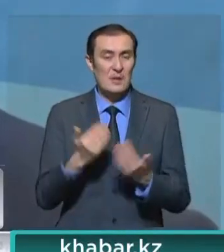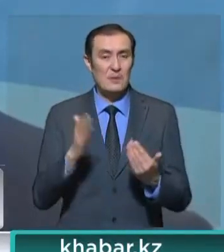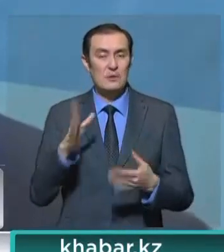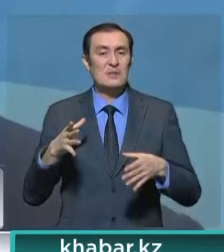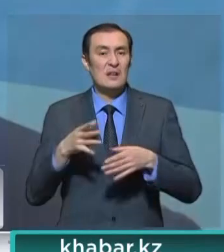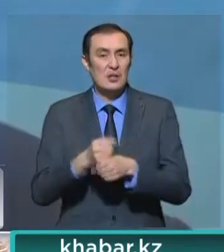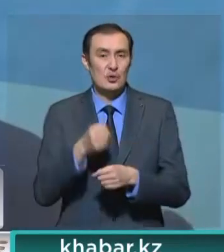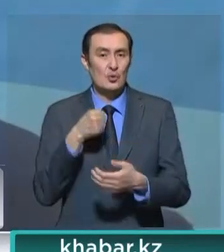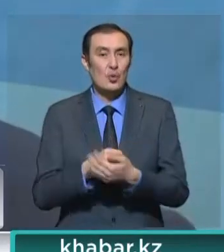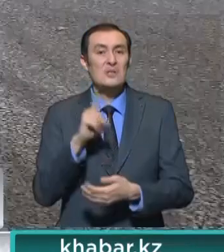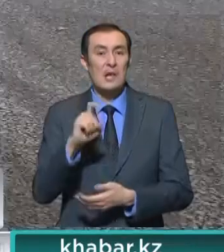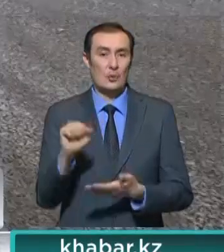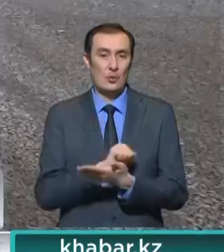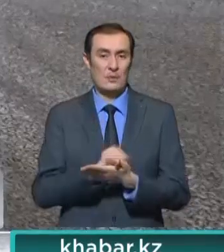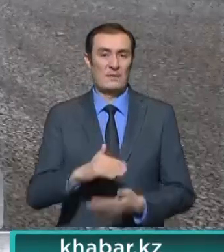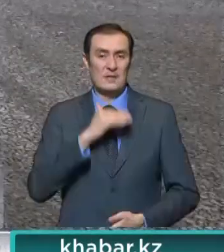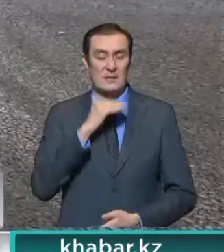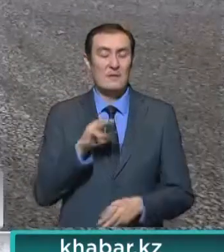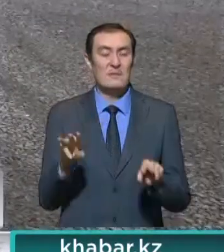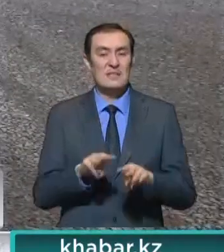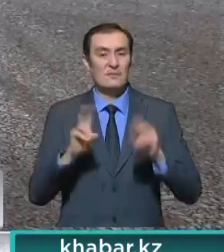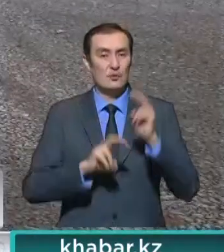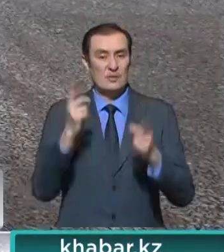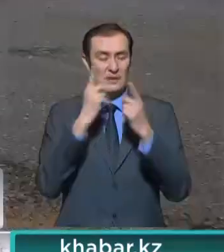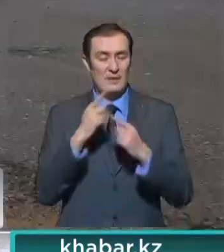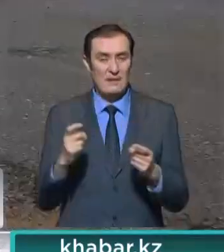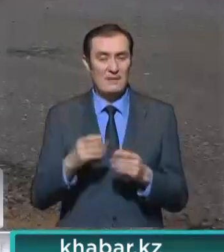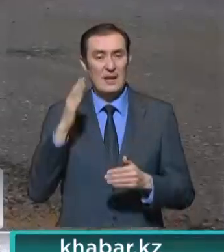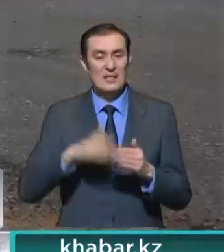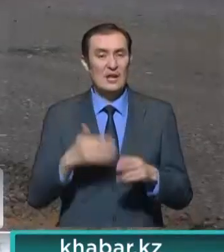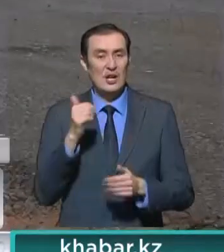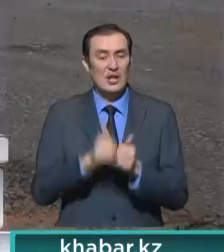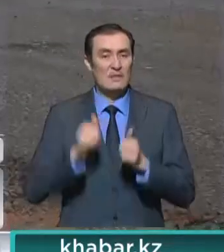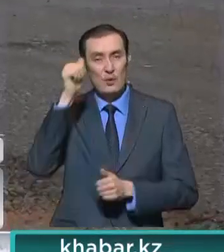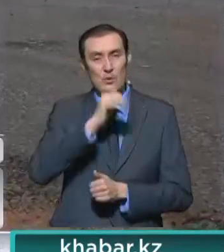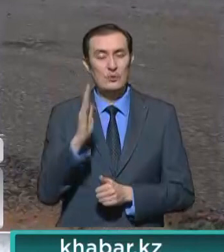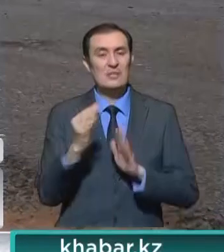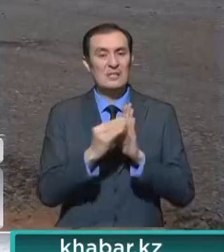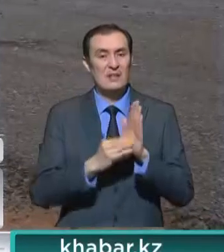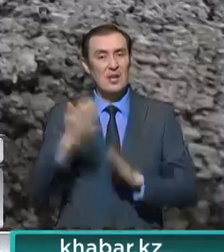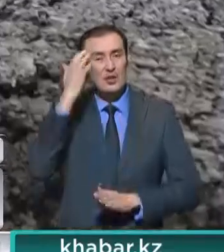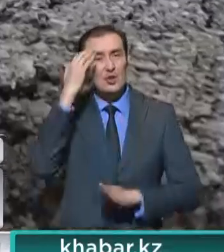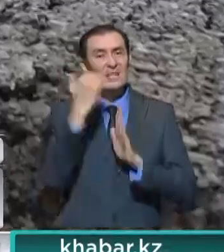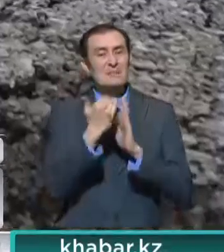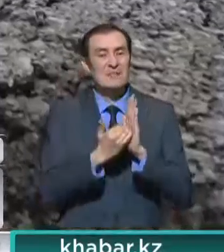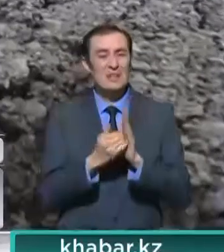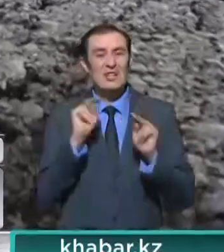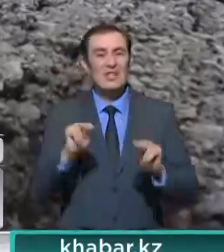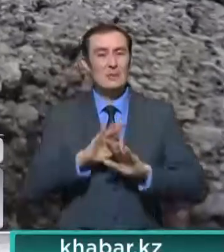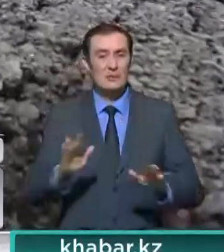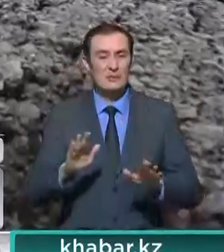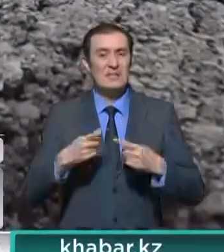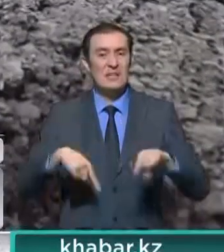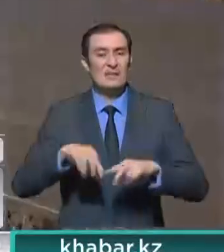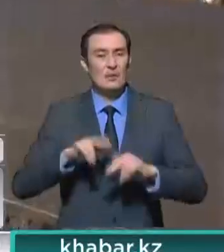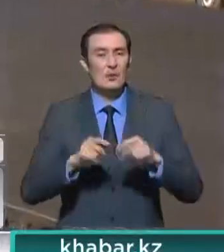100 документов. В Мининдустрии также заявили, что в конце каждого года будут составлять так называемый черный список недобросовестных